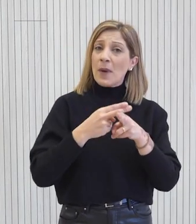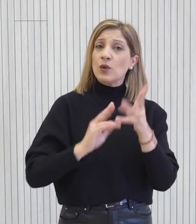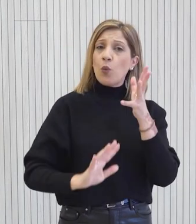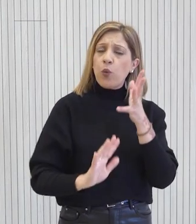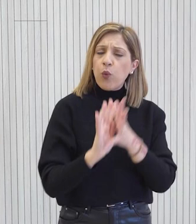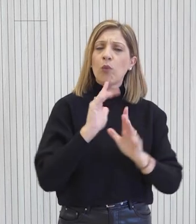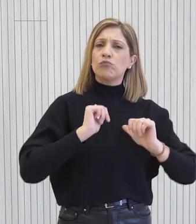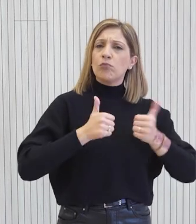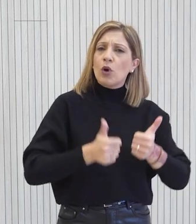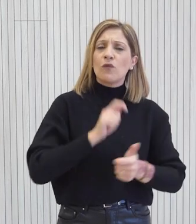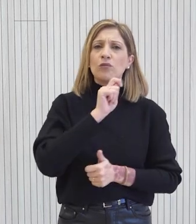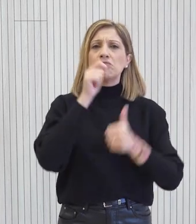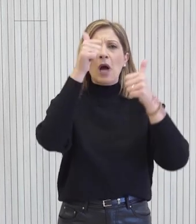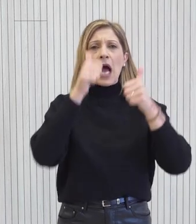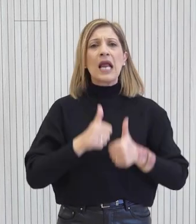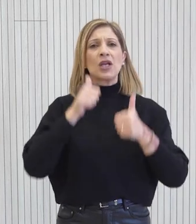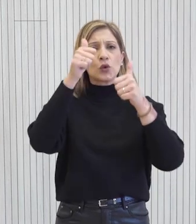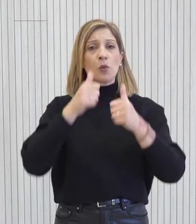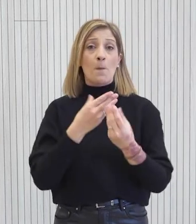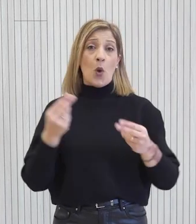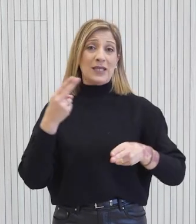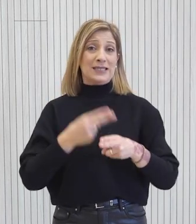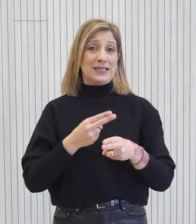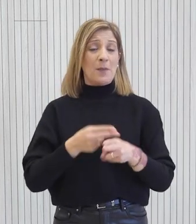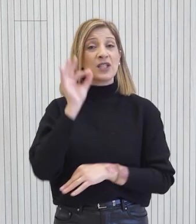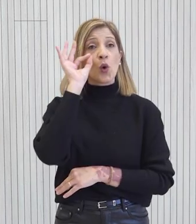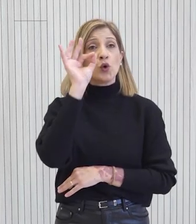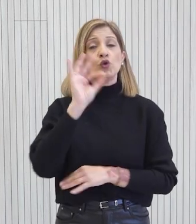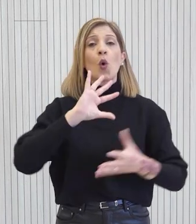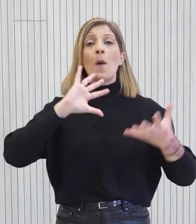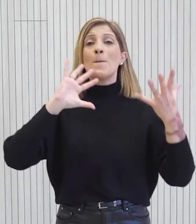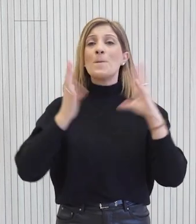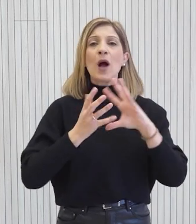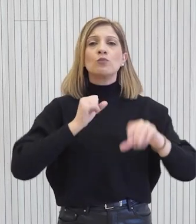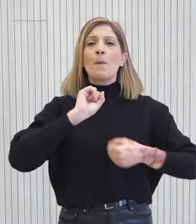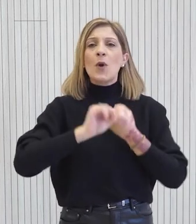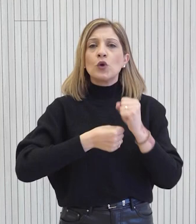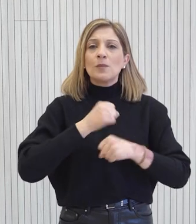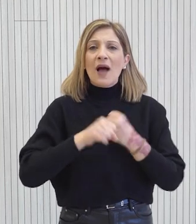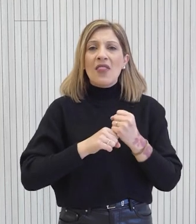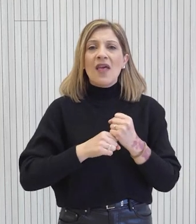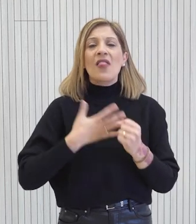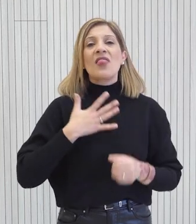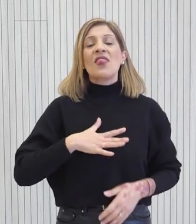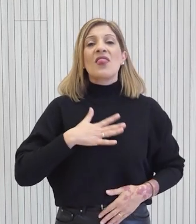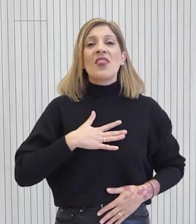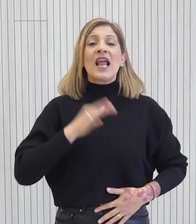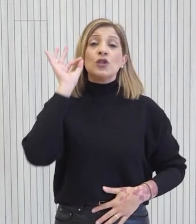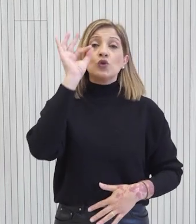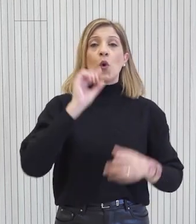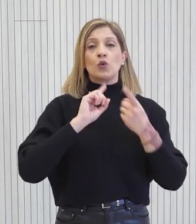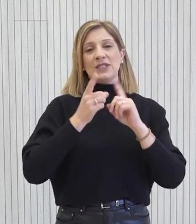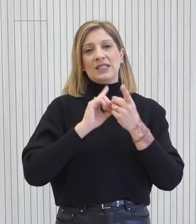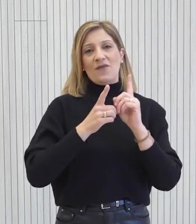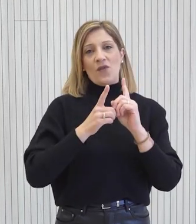σημαντικές πρωτοβουλίες και διακηρύξεις που στοχεύουν στην εντατικοποίηση των παγκόσμιων προσπαθειών για την επίτευξη των στόχων της